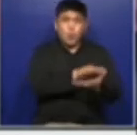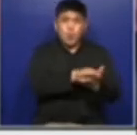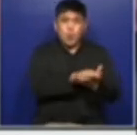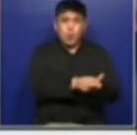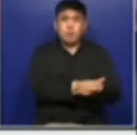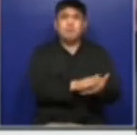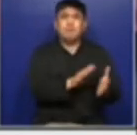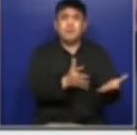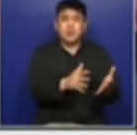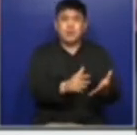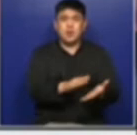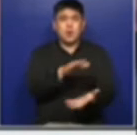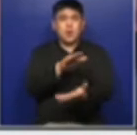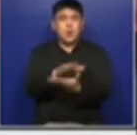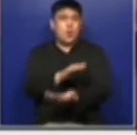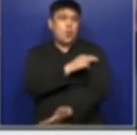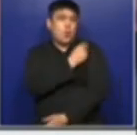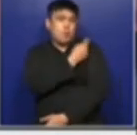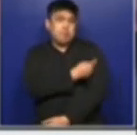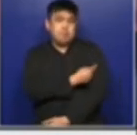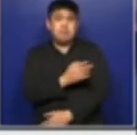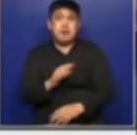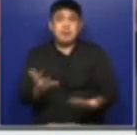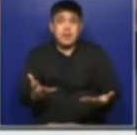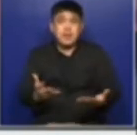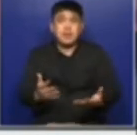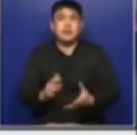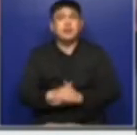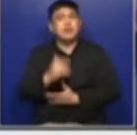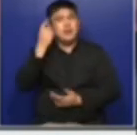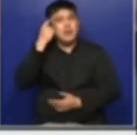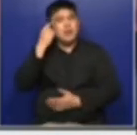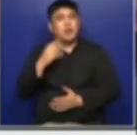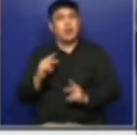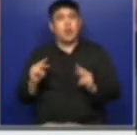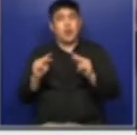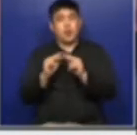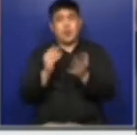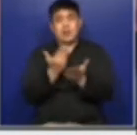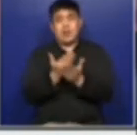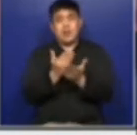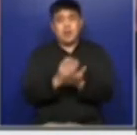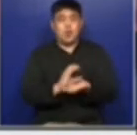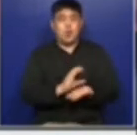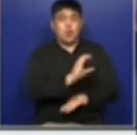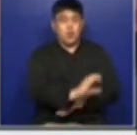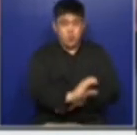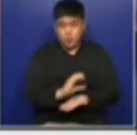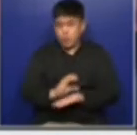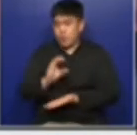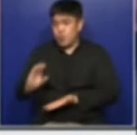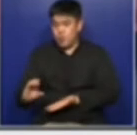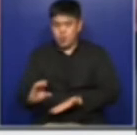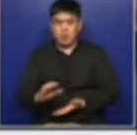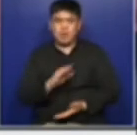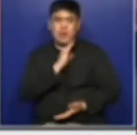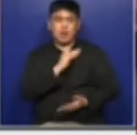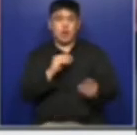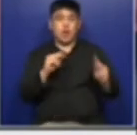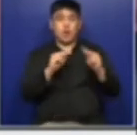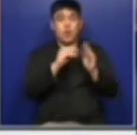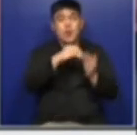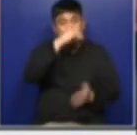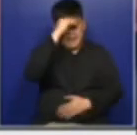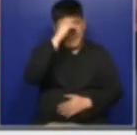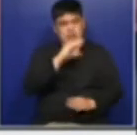งพยาบาลนะครับทำไงเราจะลดในส่วนกลางลงในการบริหารจัดการส่วนกลางลงเพื่อจะไปพัฒนาในส่วนพื้นที่ได้ม